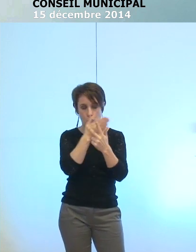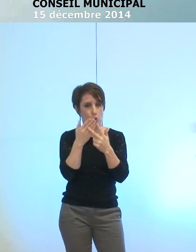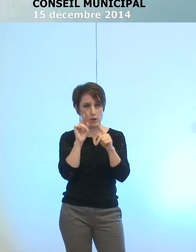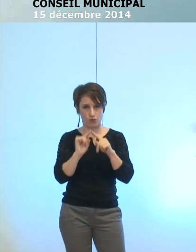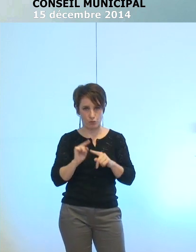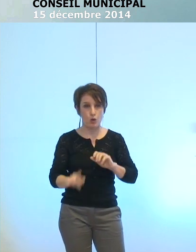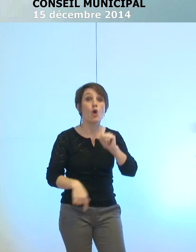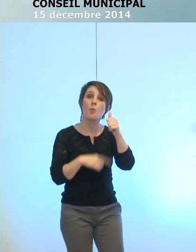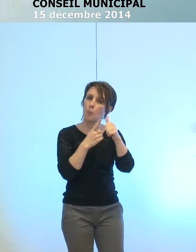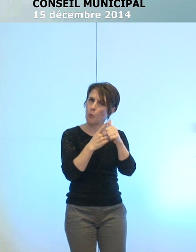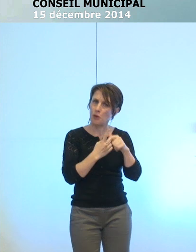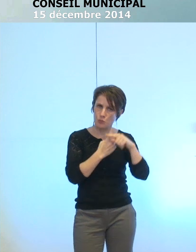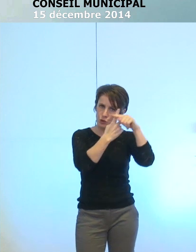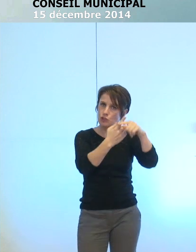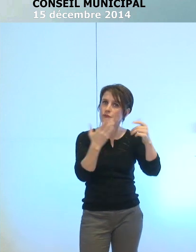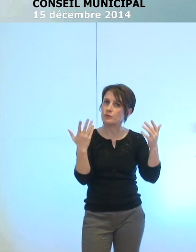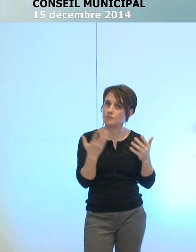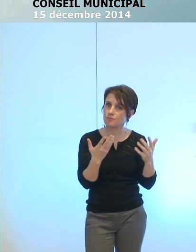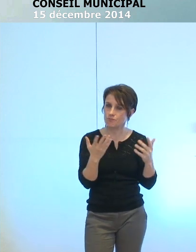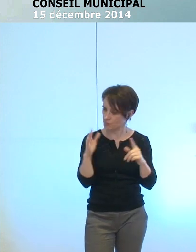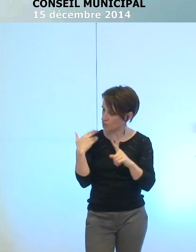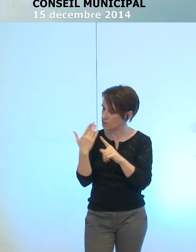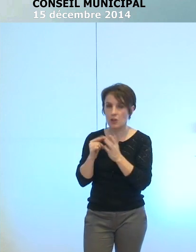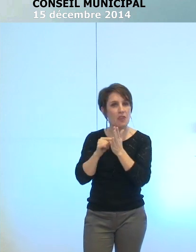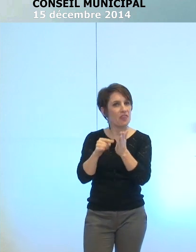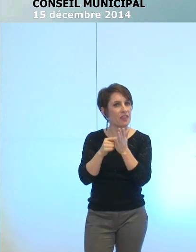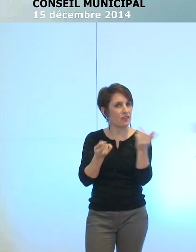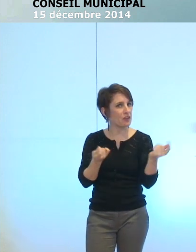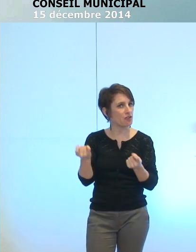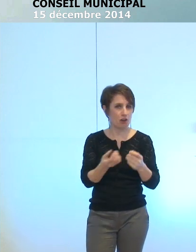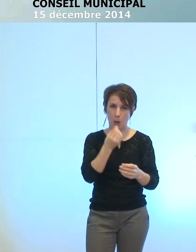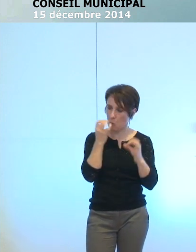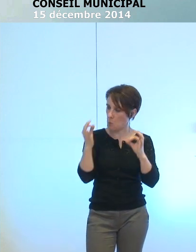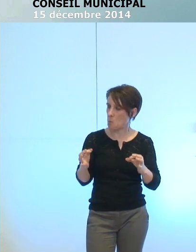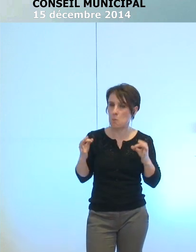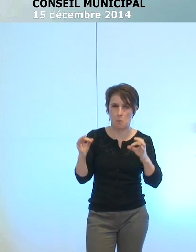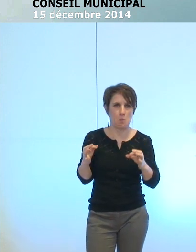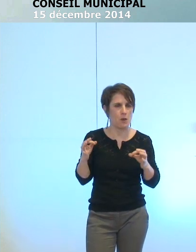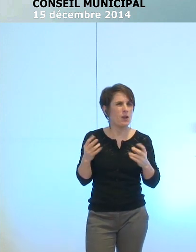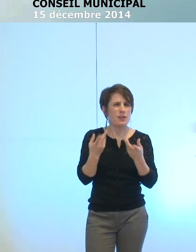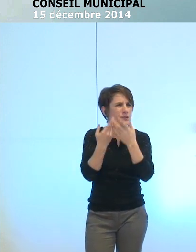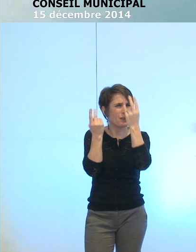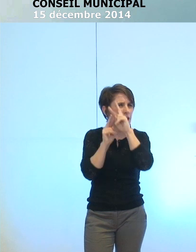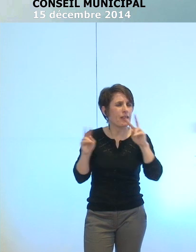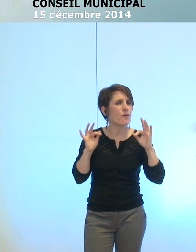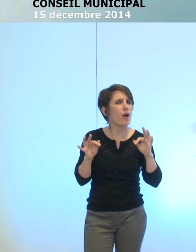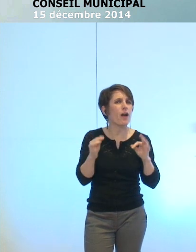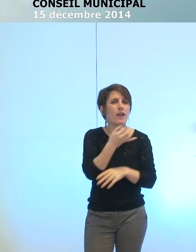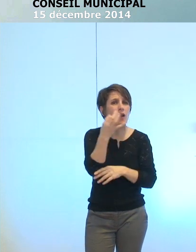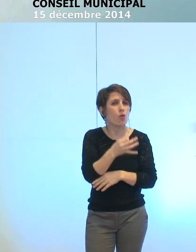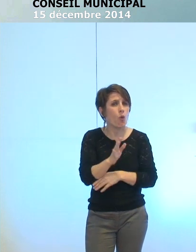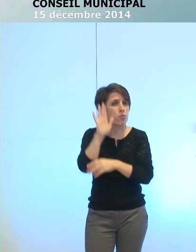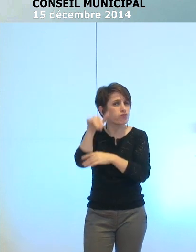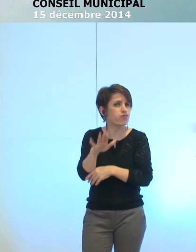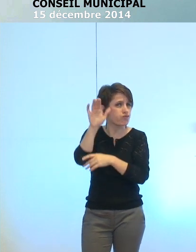positif à savoir une bonne gestion de la dette qui ne dépend pas seulement de l'évolution des taux mais vraiment d'une bonne gestion de la